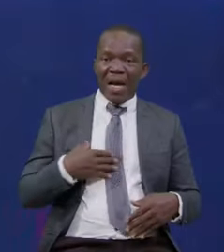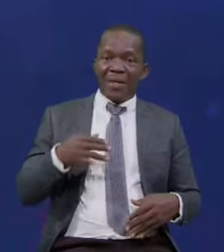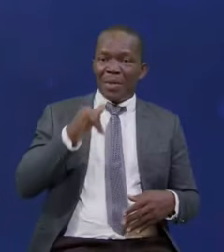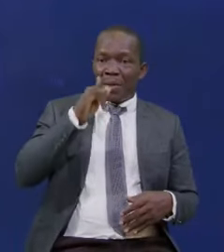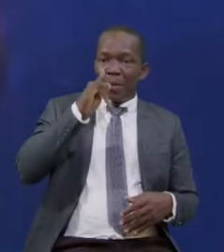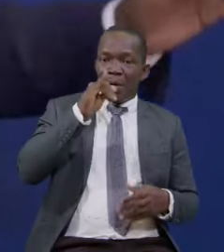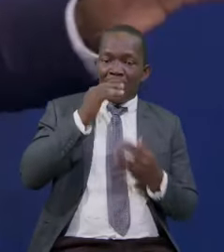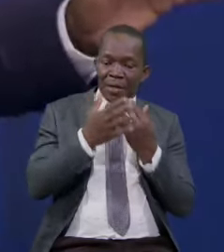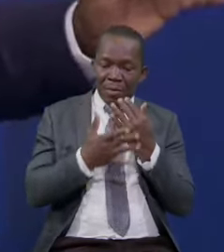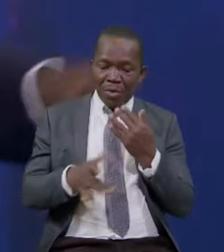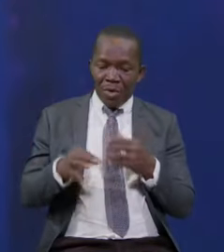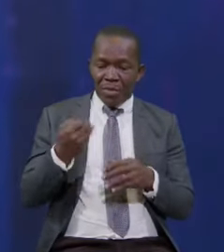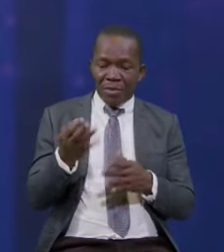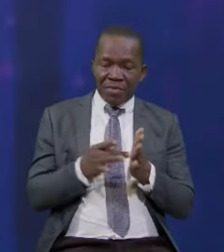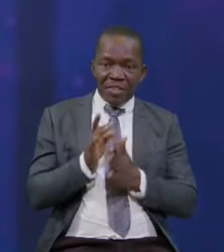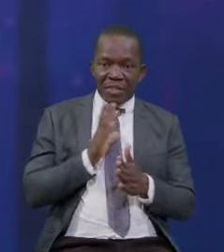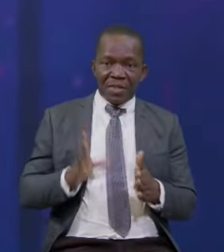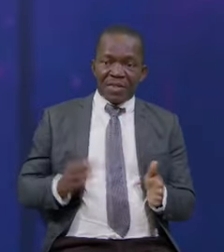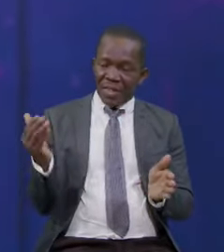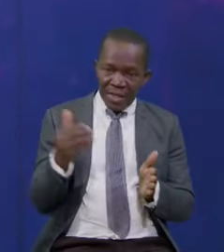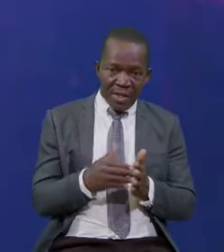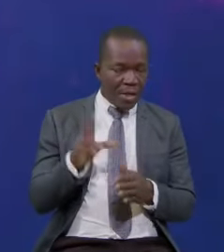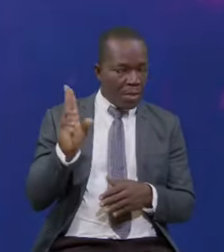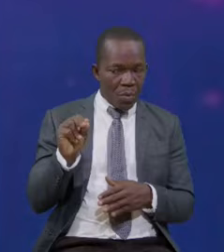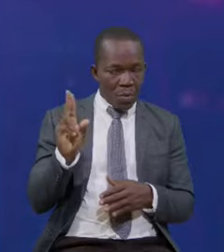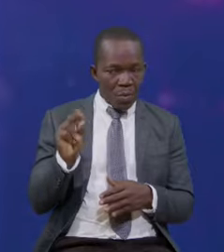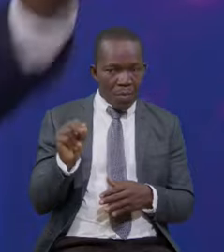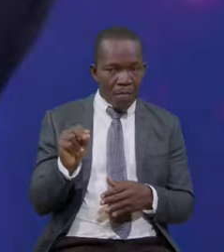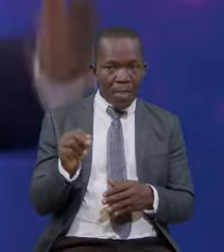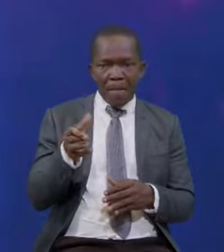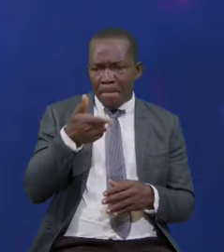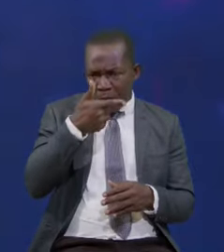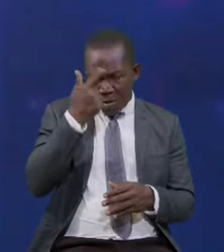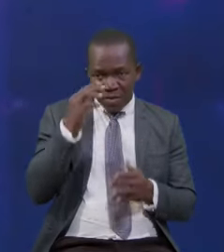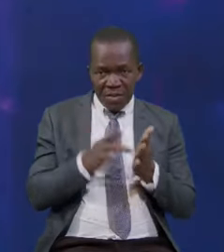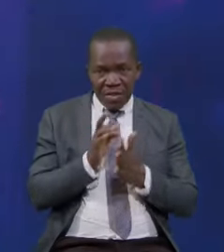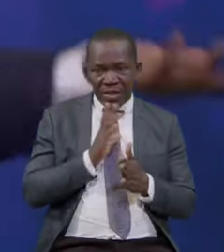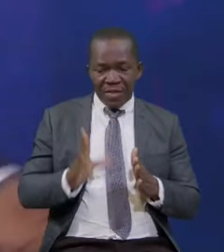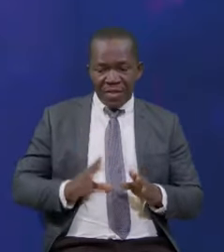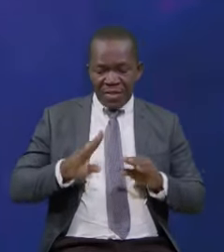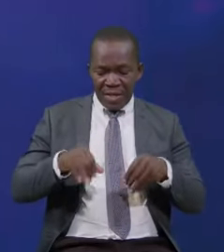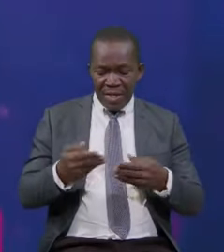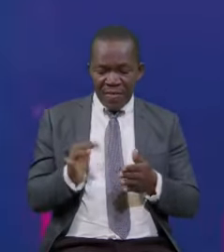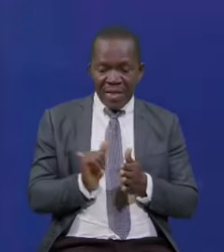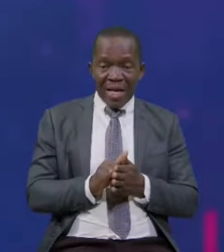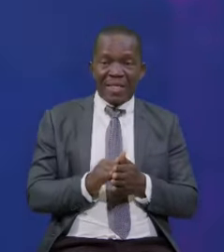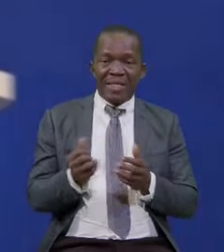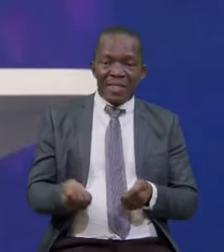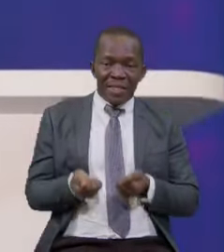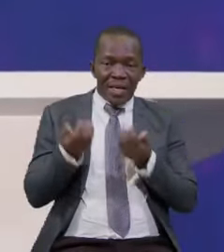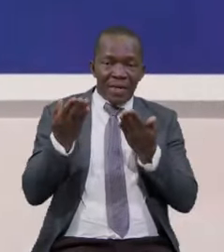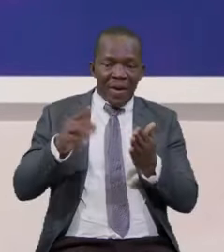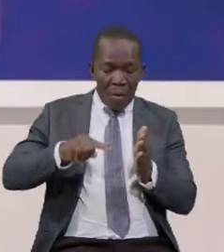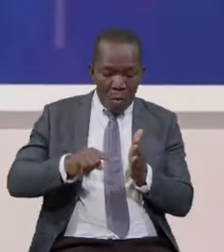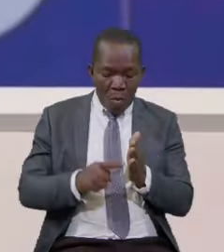non parce qu'il a fait le sacrifice et l'offrande une fois pour toutes c'est c'est pourquoi plusieurs